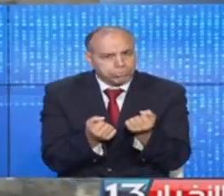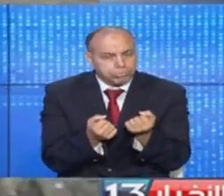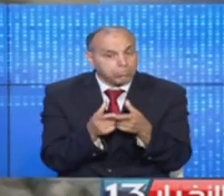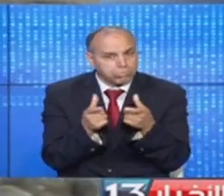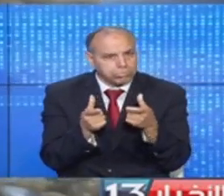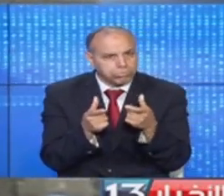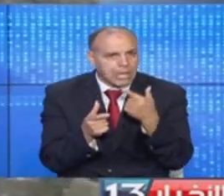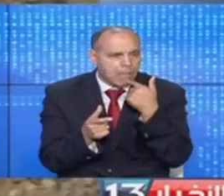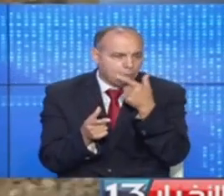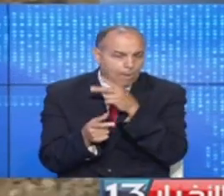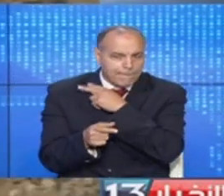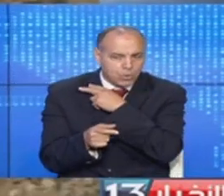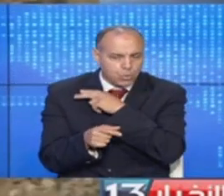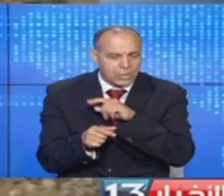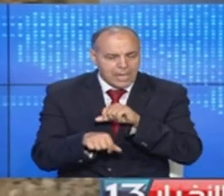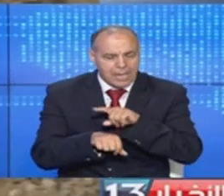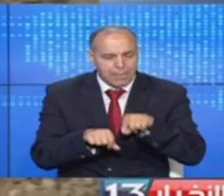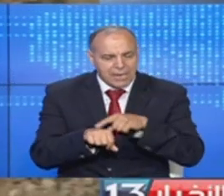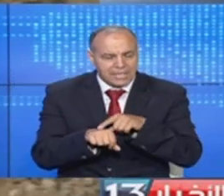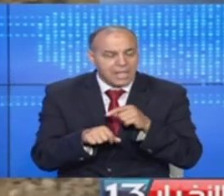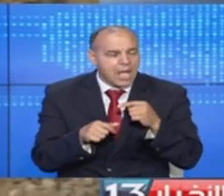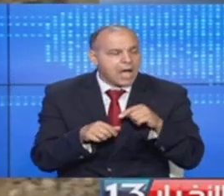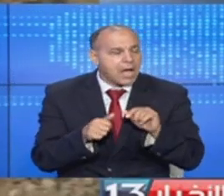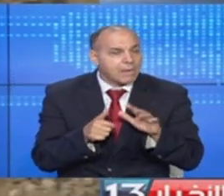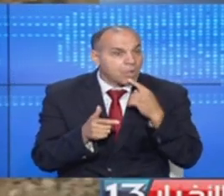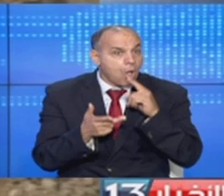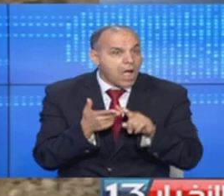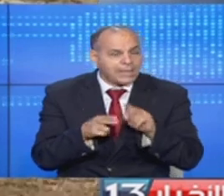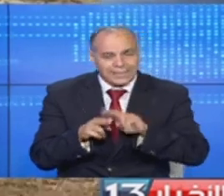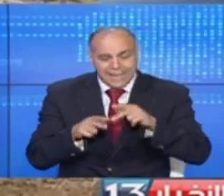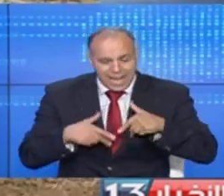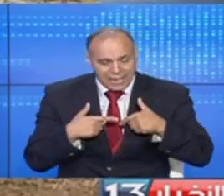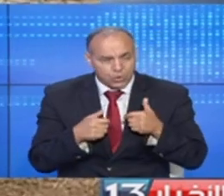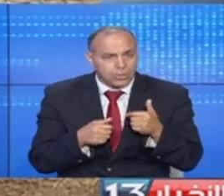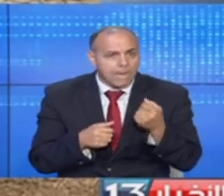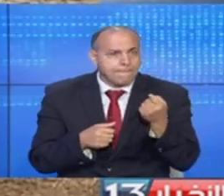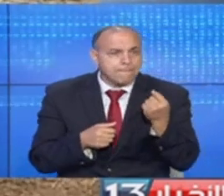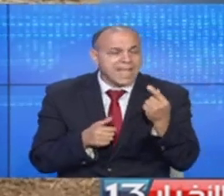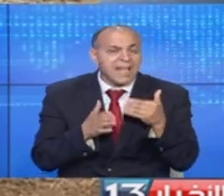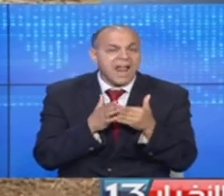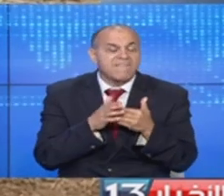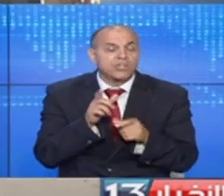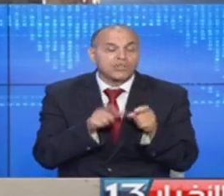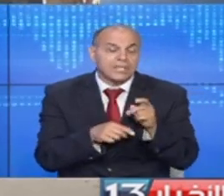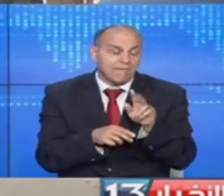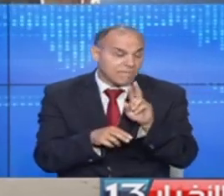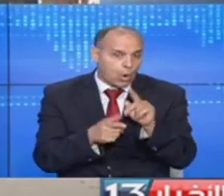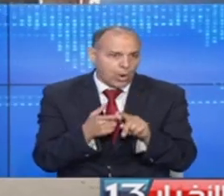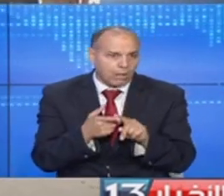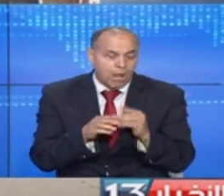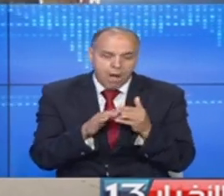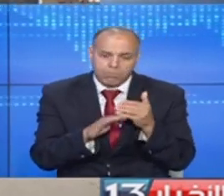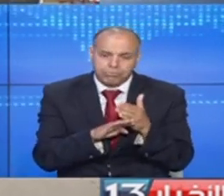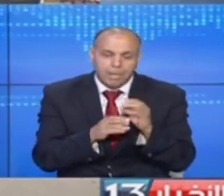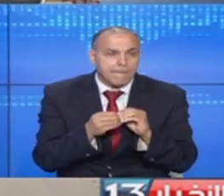حسب مسؤولي بلده التراب يهدف الى تحسين حيث اكثر من مائتي الف ساكن وتجاوز